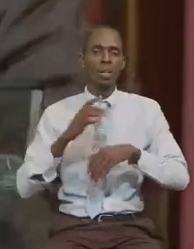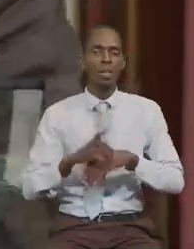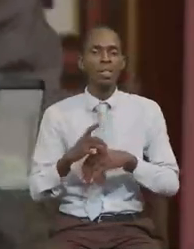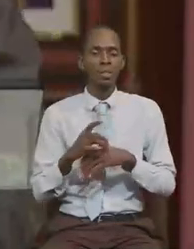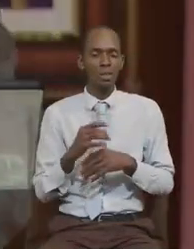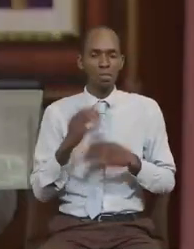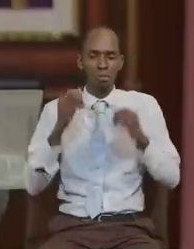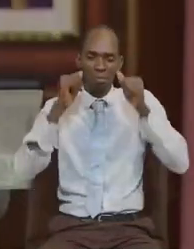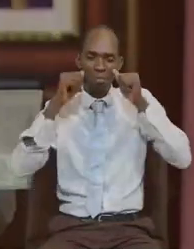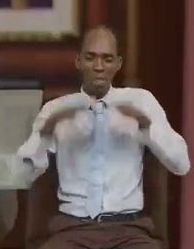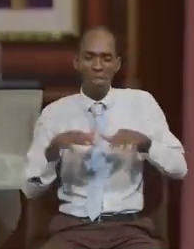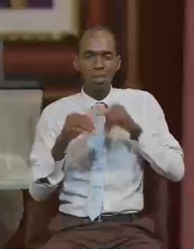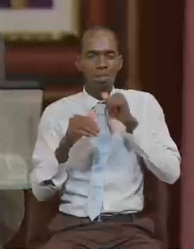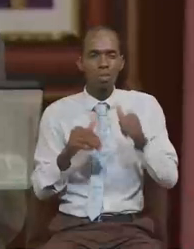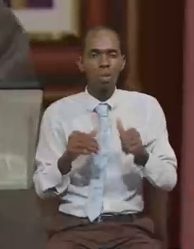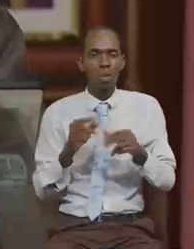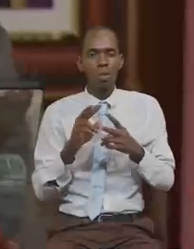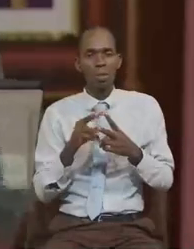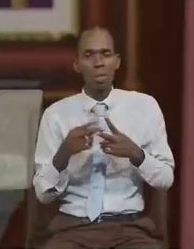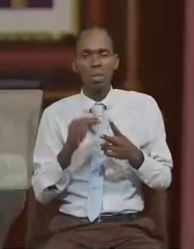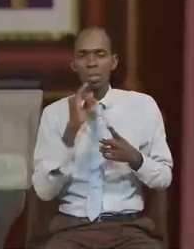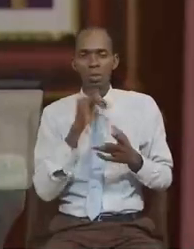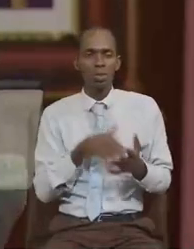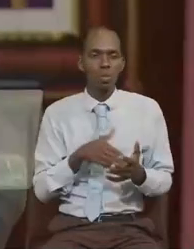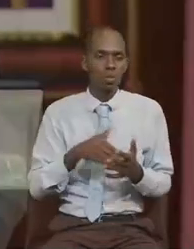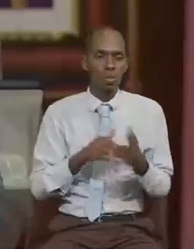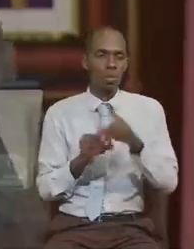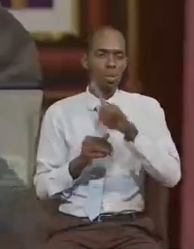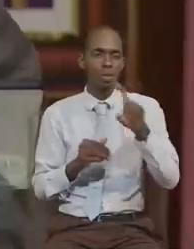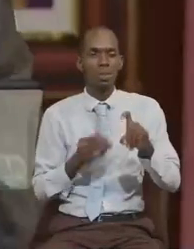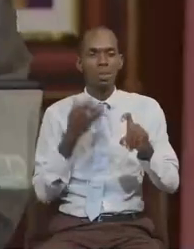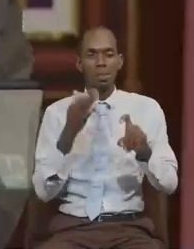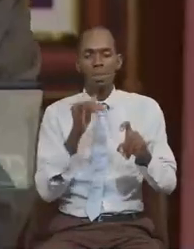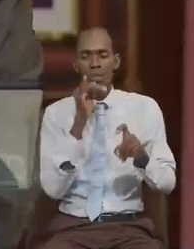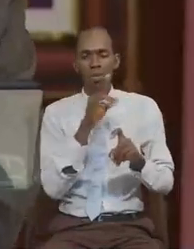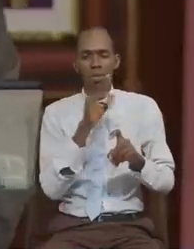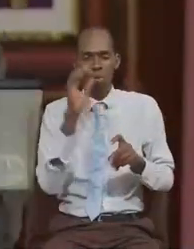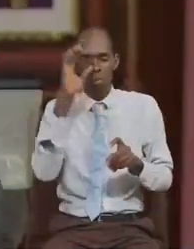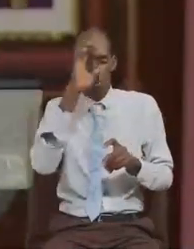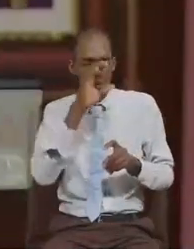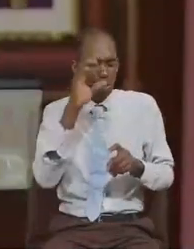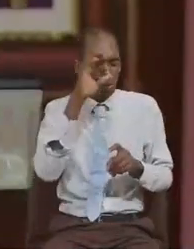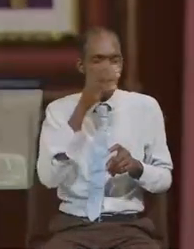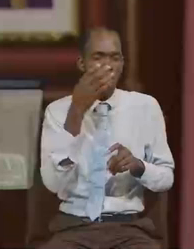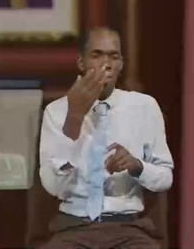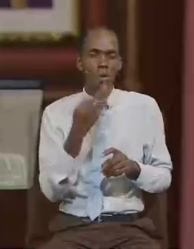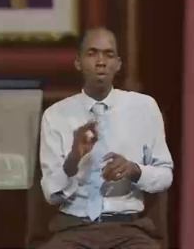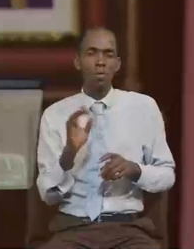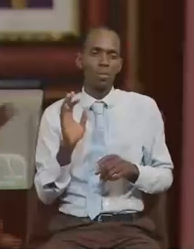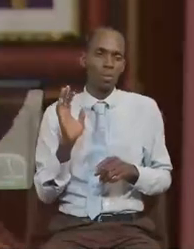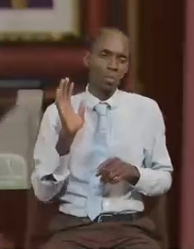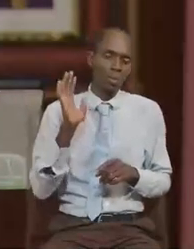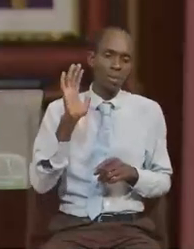se lasse point. On ne peut sonder son intelligence. Il donne de